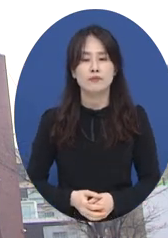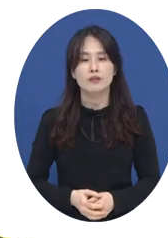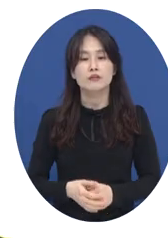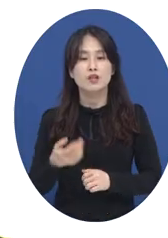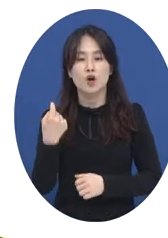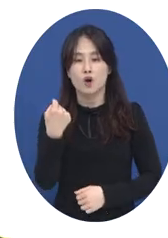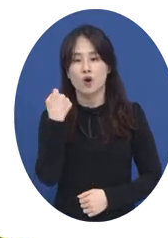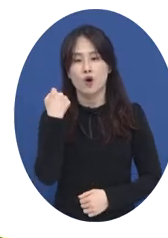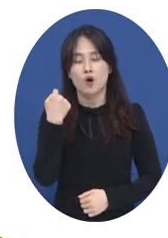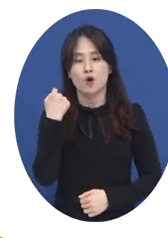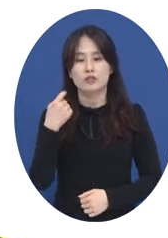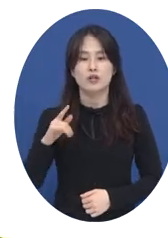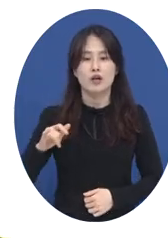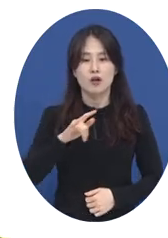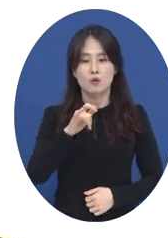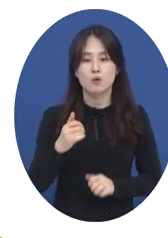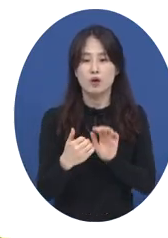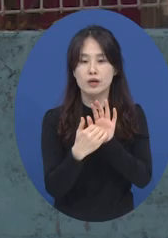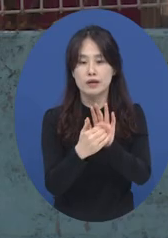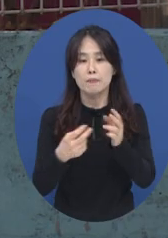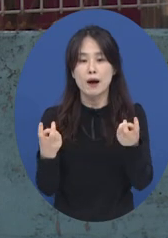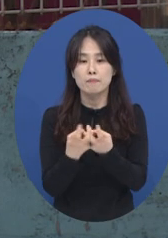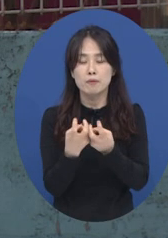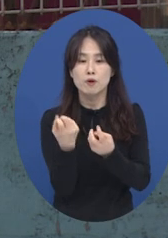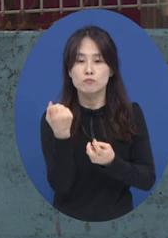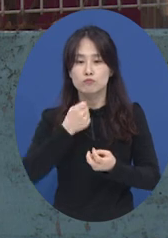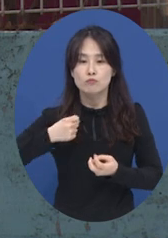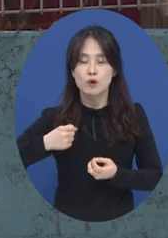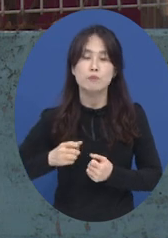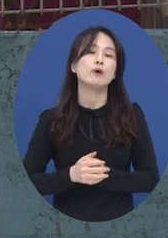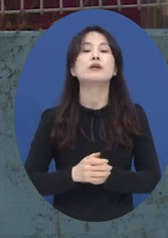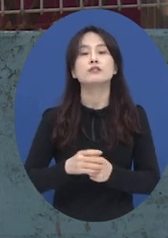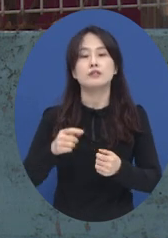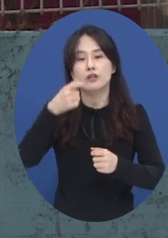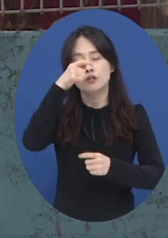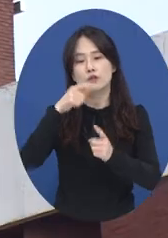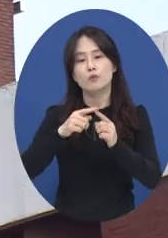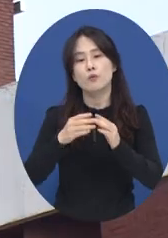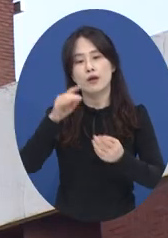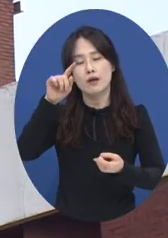앞서 어제에는 코로나19 예방 수칙을 지키지 않는 일부 교회에